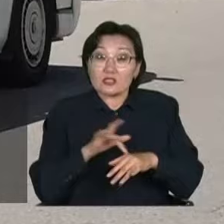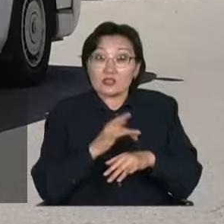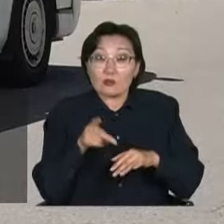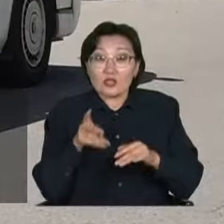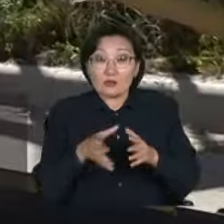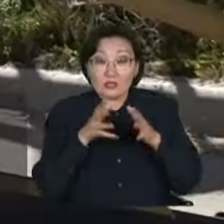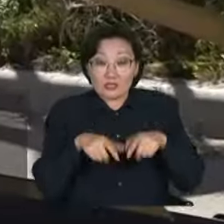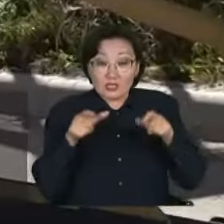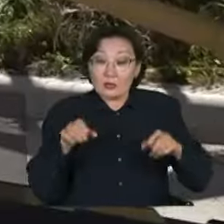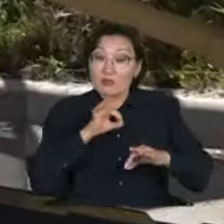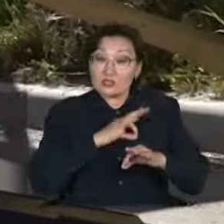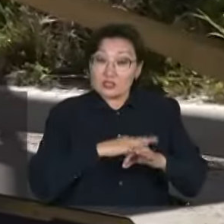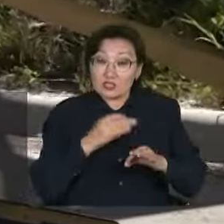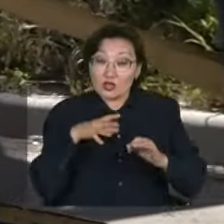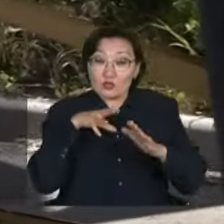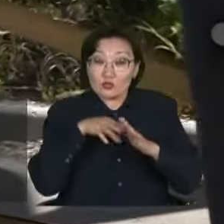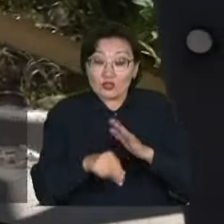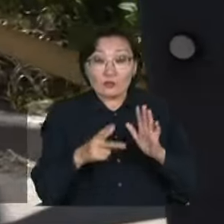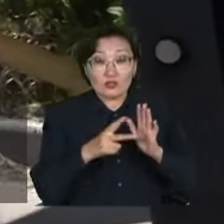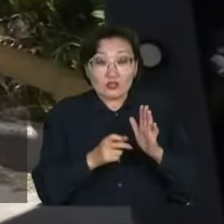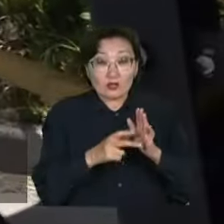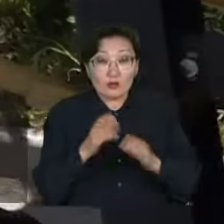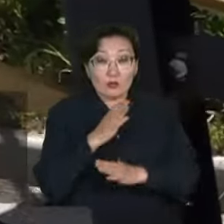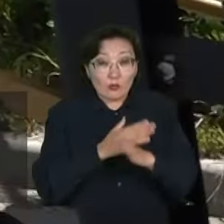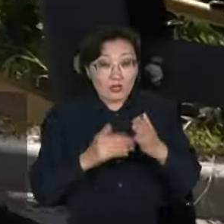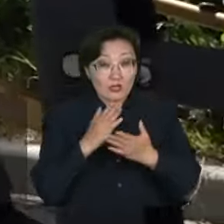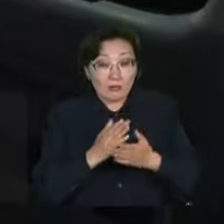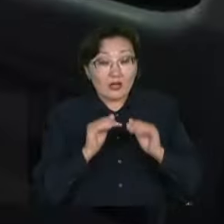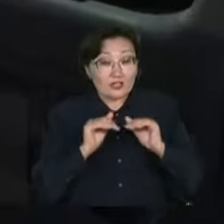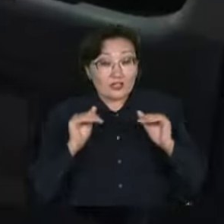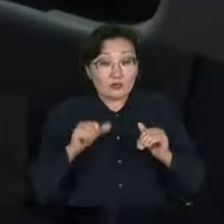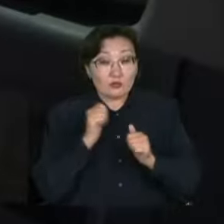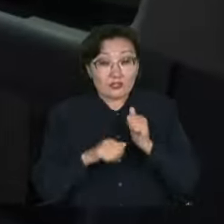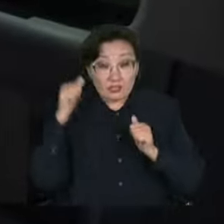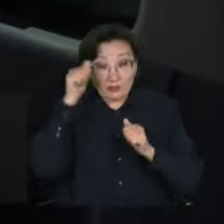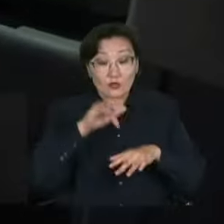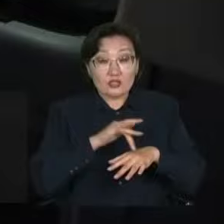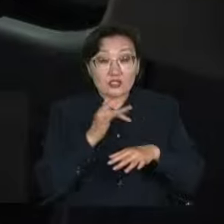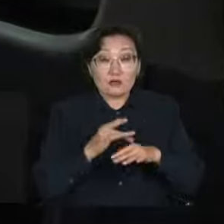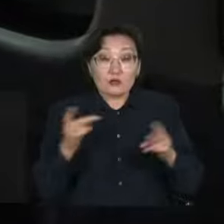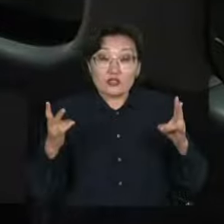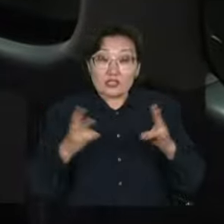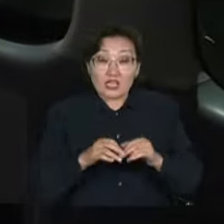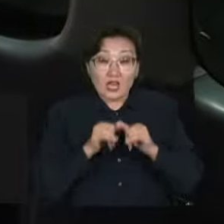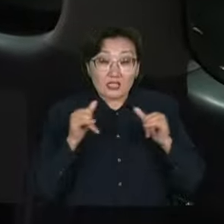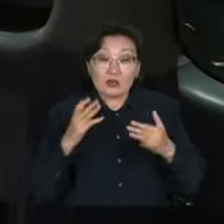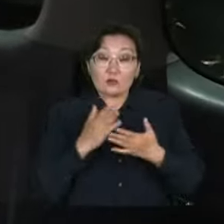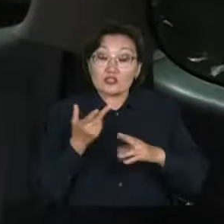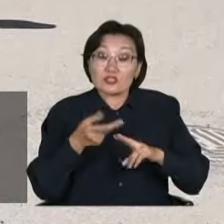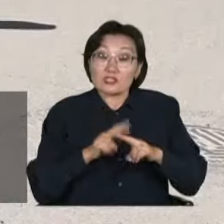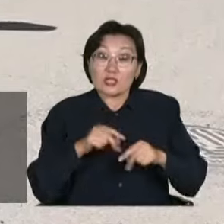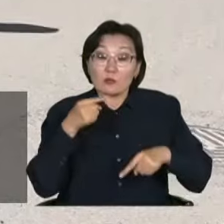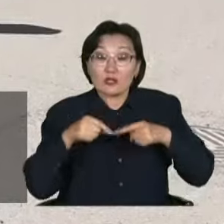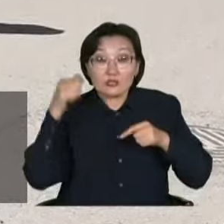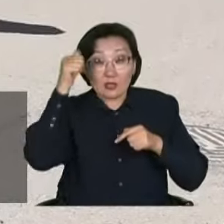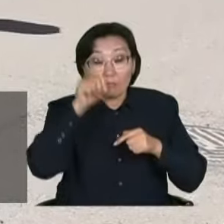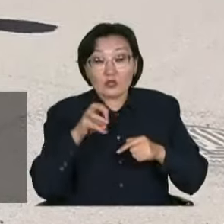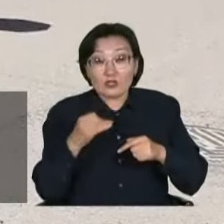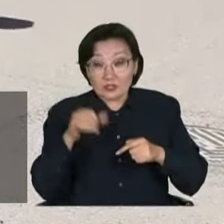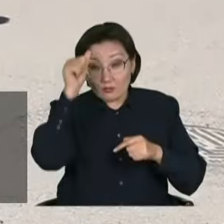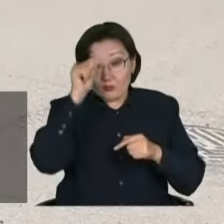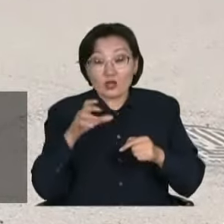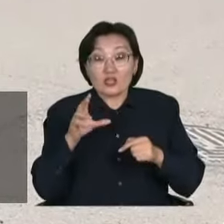2000-нан астам адам пайдаланады. Олардың ішінде 800-і мүгедектігі бар балалар. Жыл сайын бұл қызметке деген қажеттілік артып келеді. Сондықтан келесі жылдың мамырында